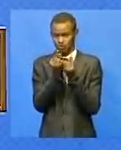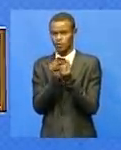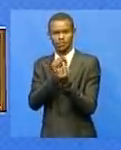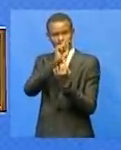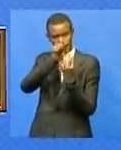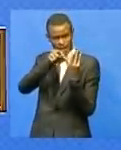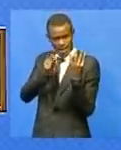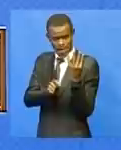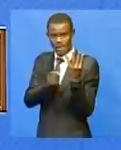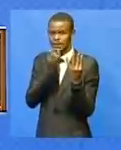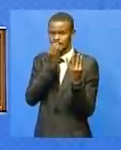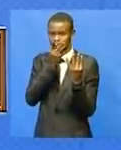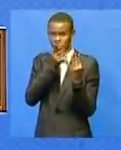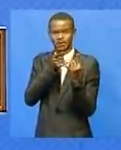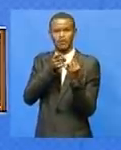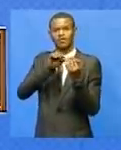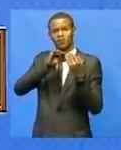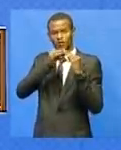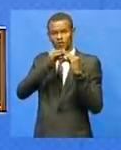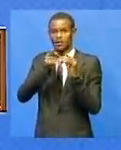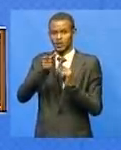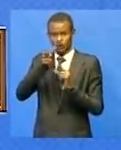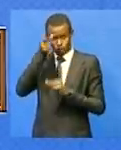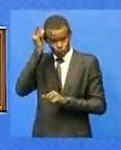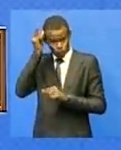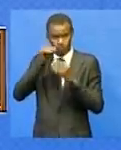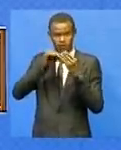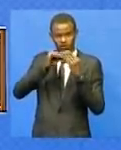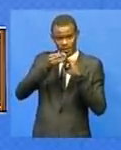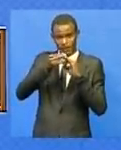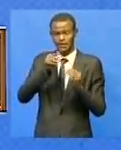cite, Lumumbaville, Kisangani, Chilatembo.